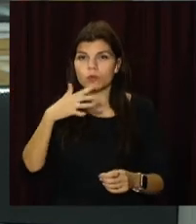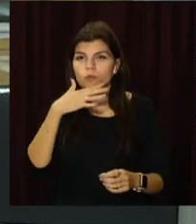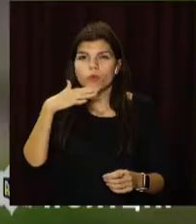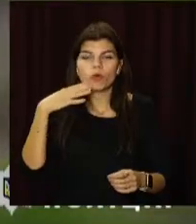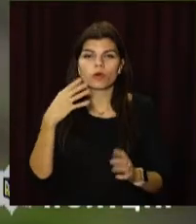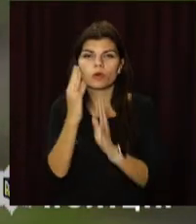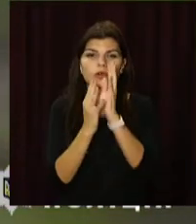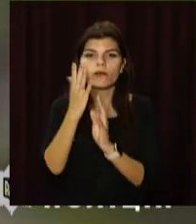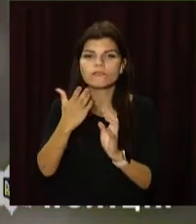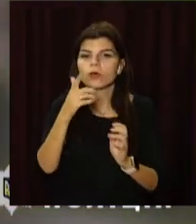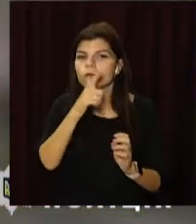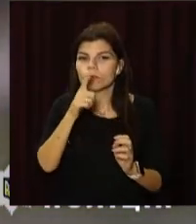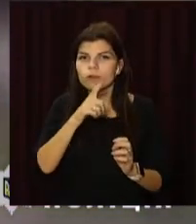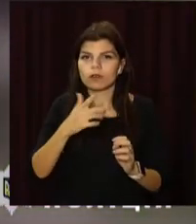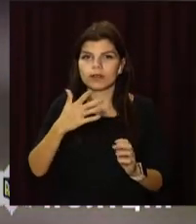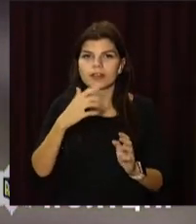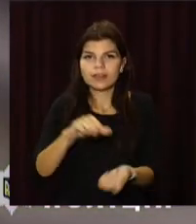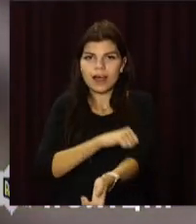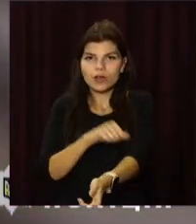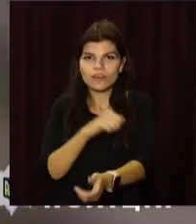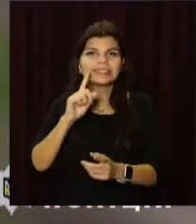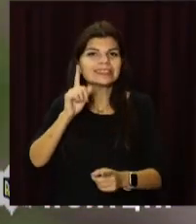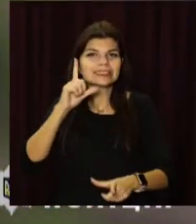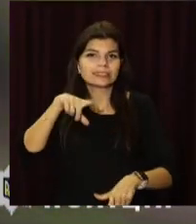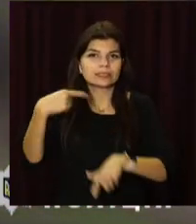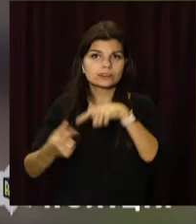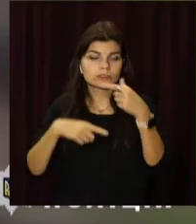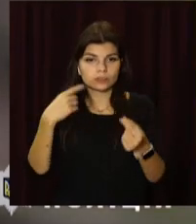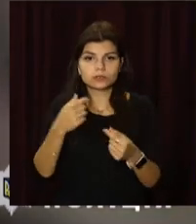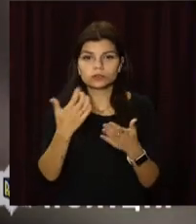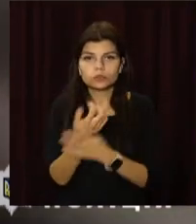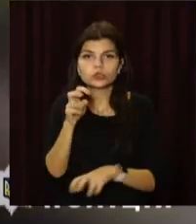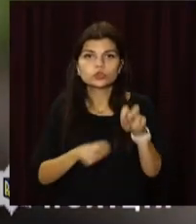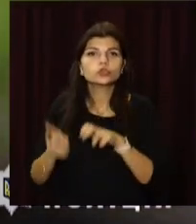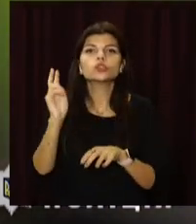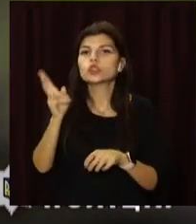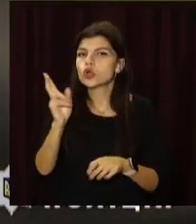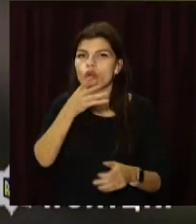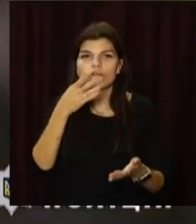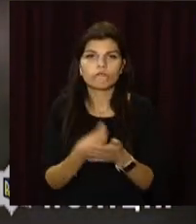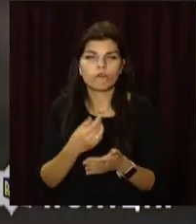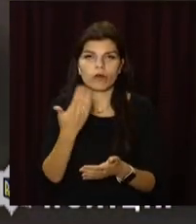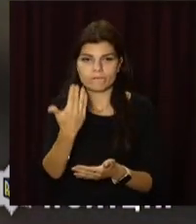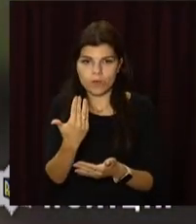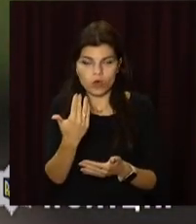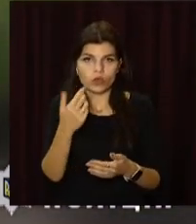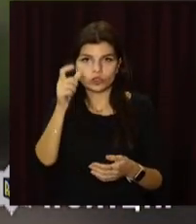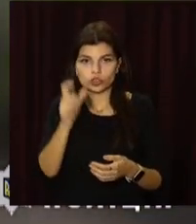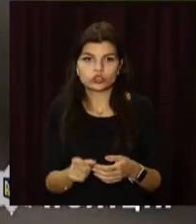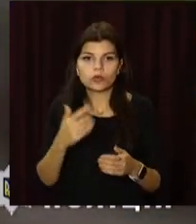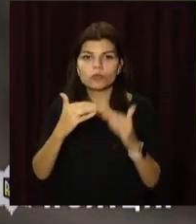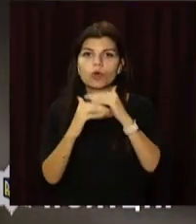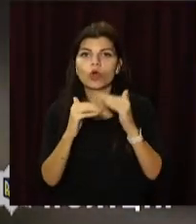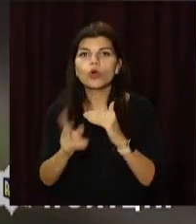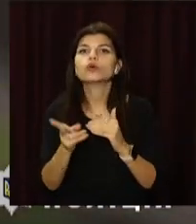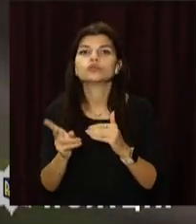кущів конопель. Зараз поліція встановлює власника землі, організатора незаконного бізнесу і шляхи збуту наркотиків. Крім того, у